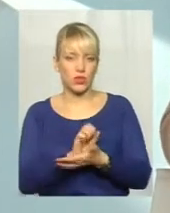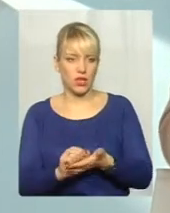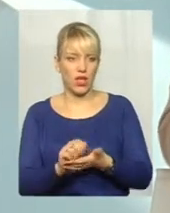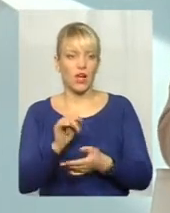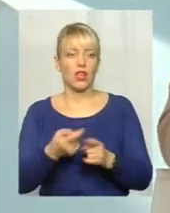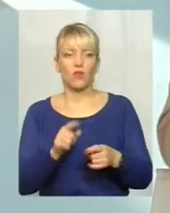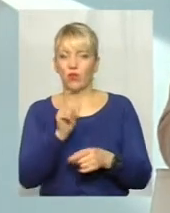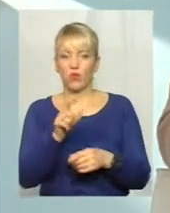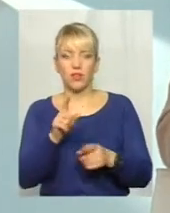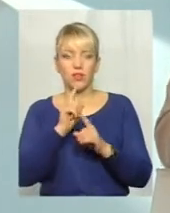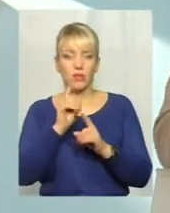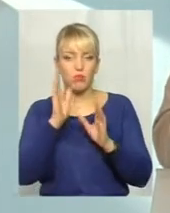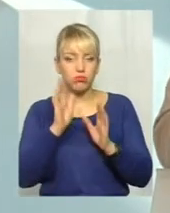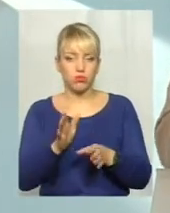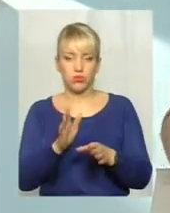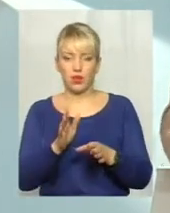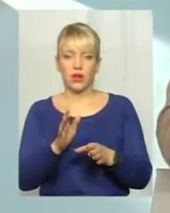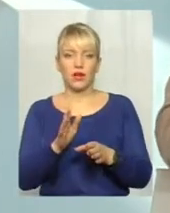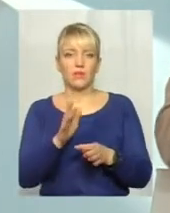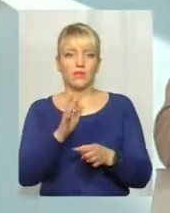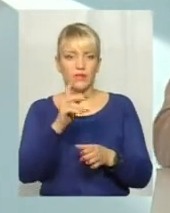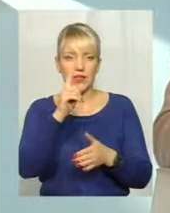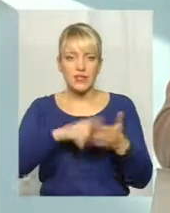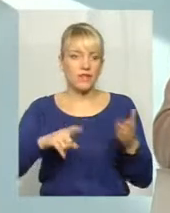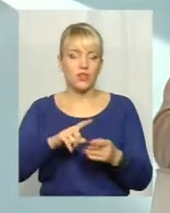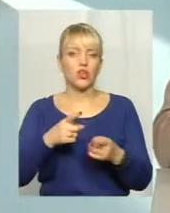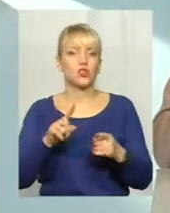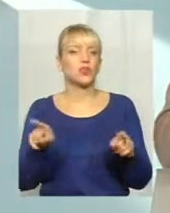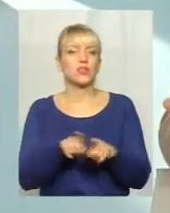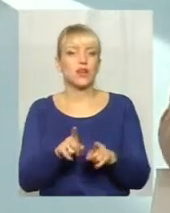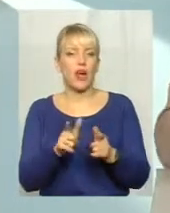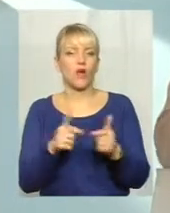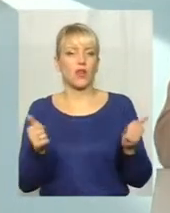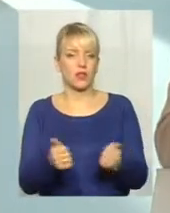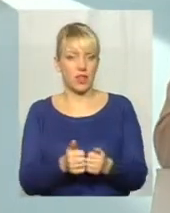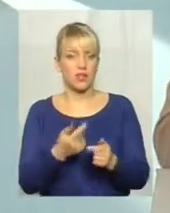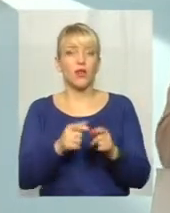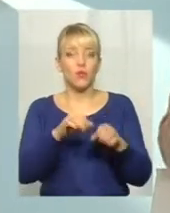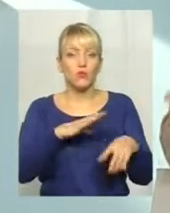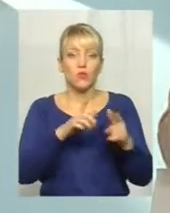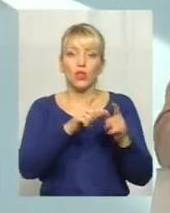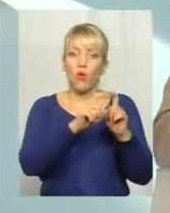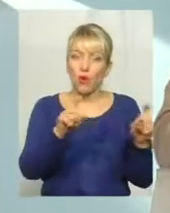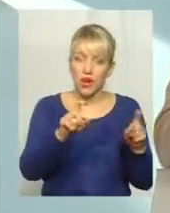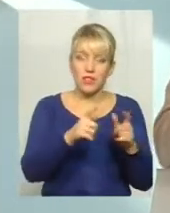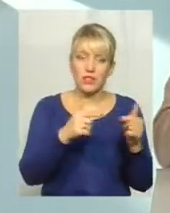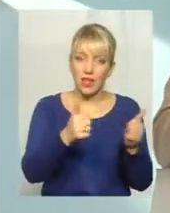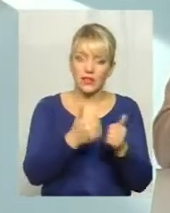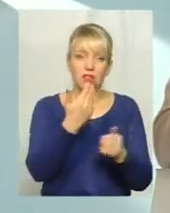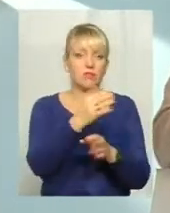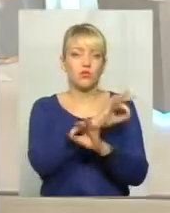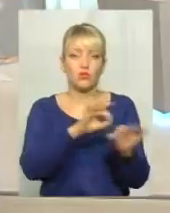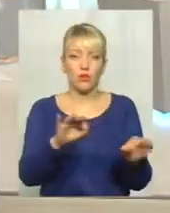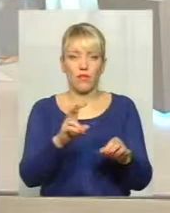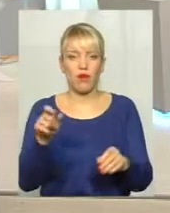за організація, яка працює. А насправді вона може працювати чудово, просто суд не працює. Тобто це знову ж таки, якщо наводити з обігрівачем, у